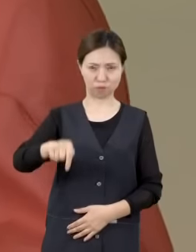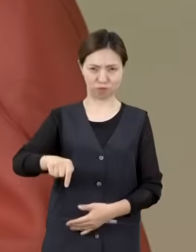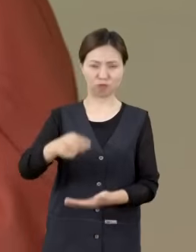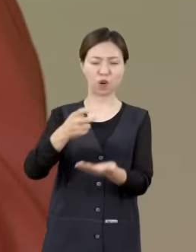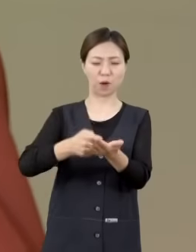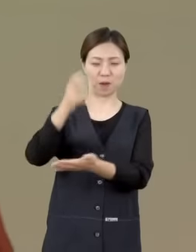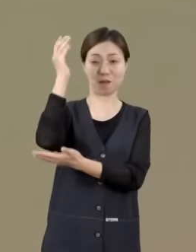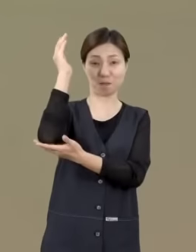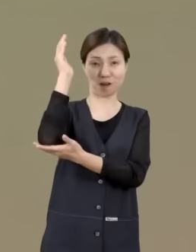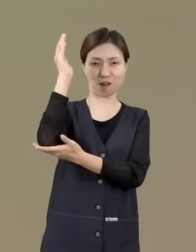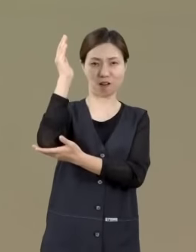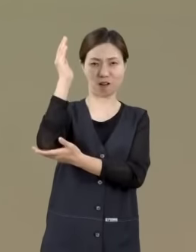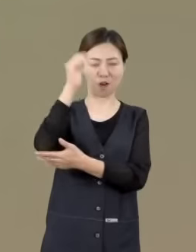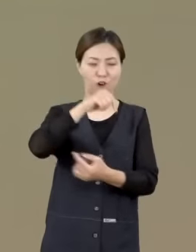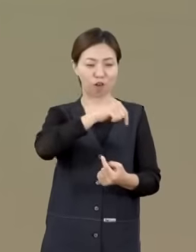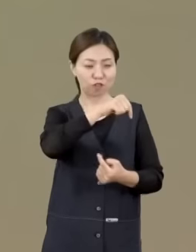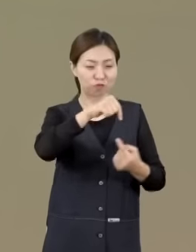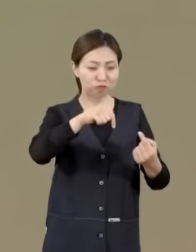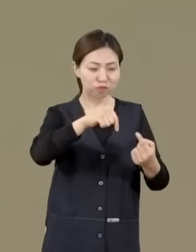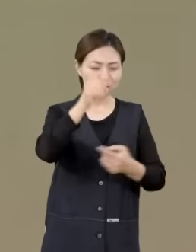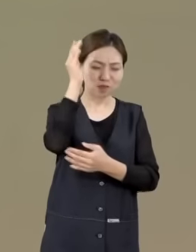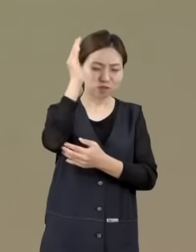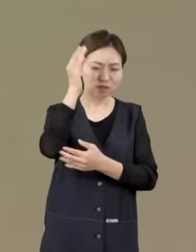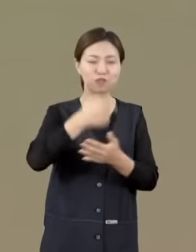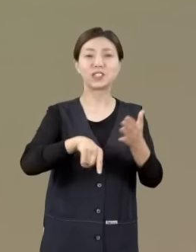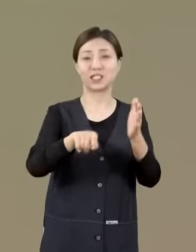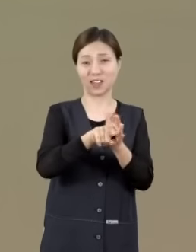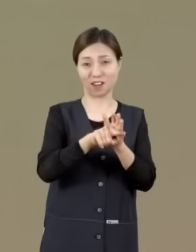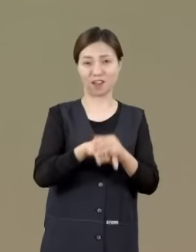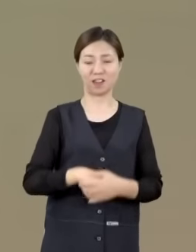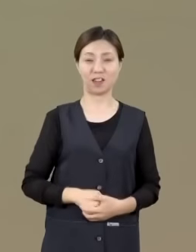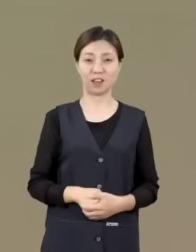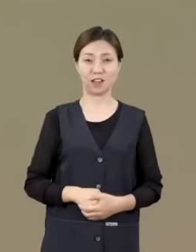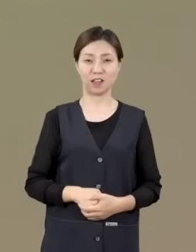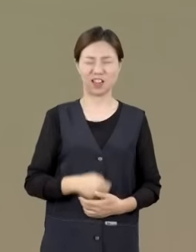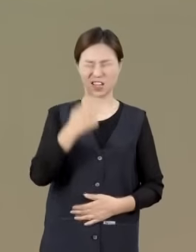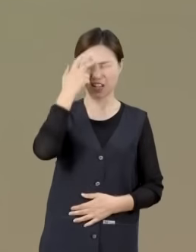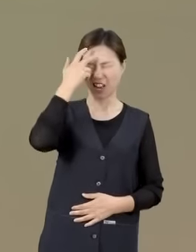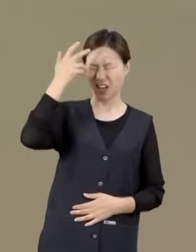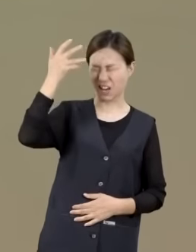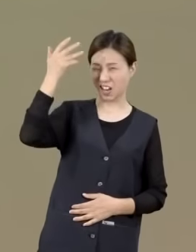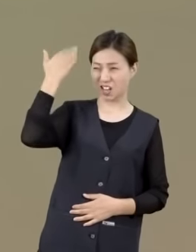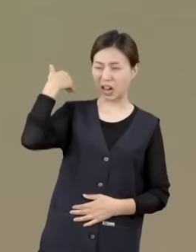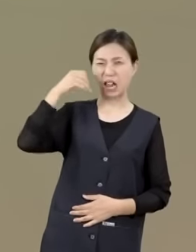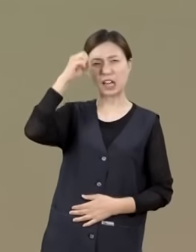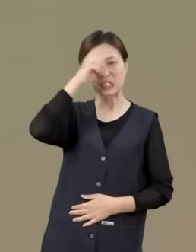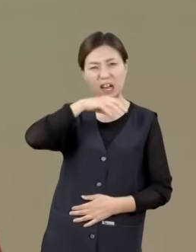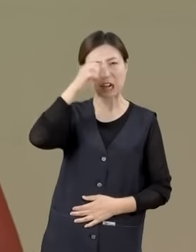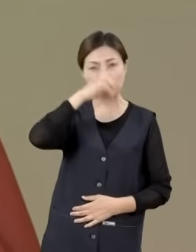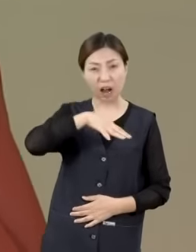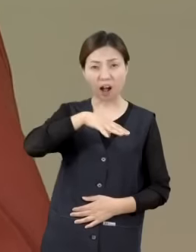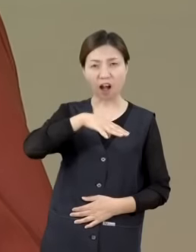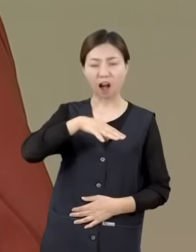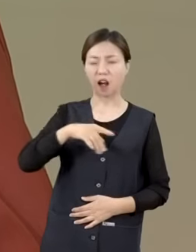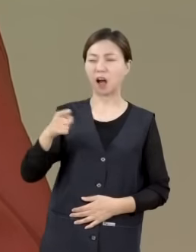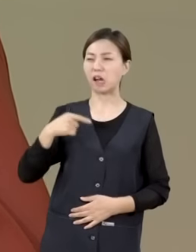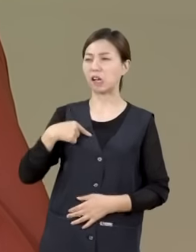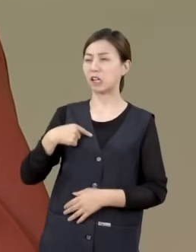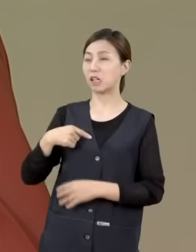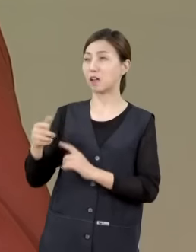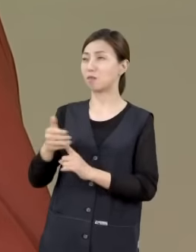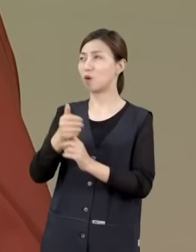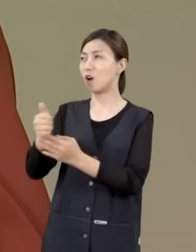진행하면서 그냥 책에서 봤던 내용 단순히 책에서 봤던 내용들을